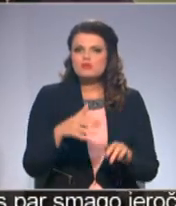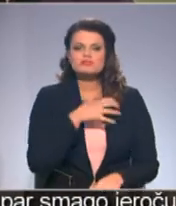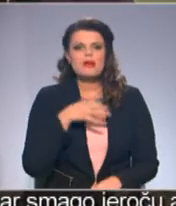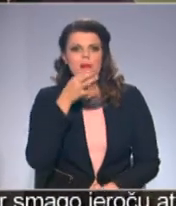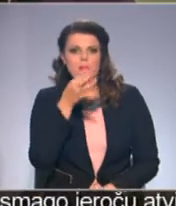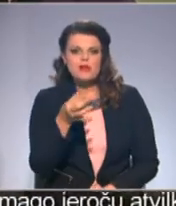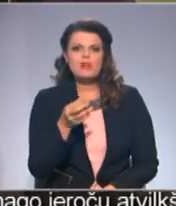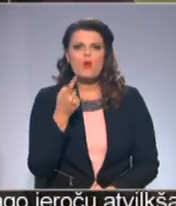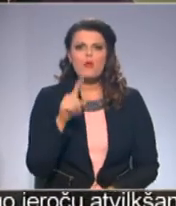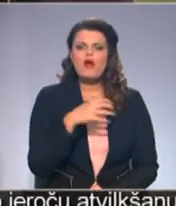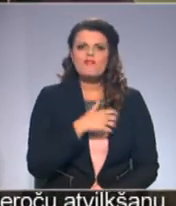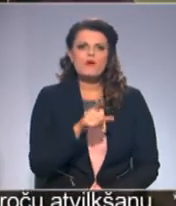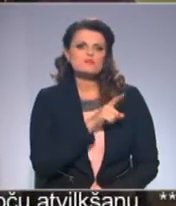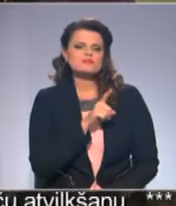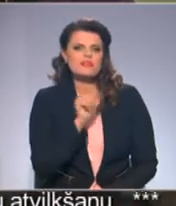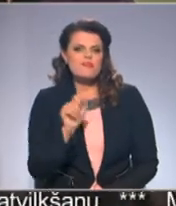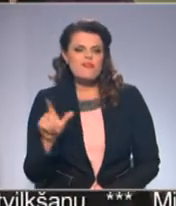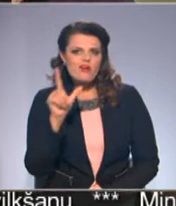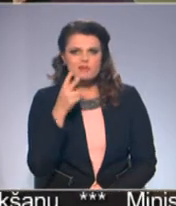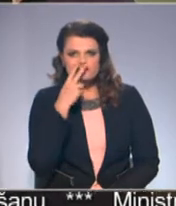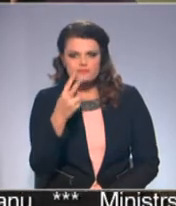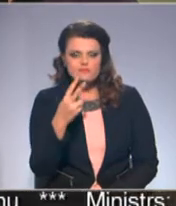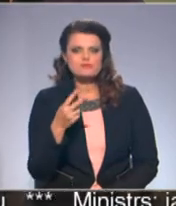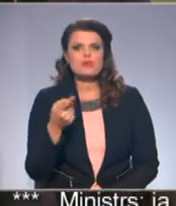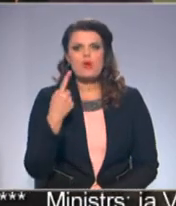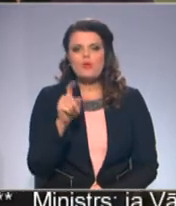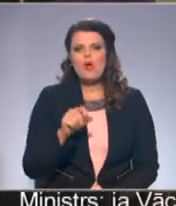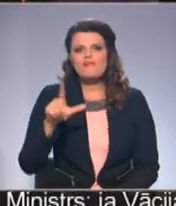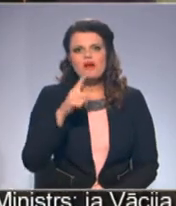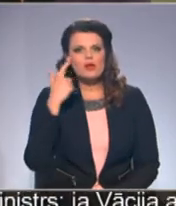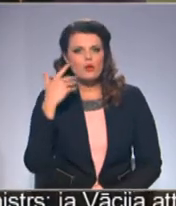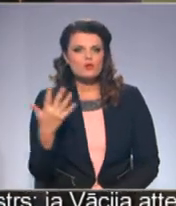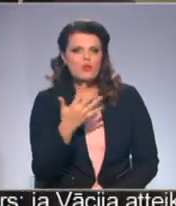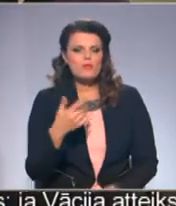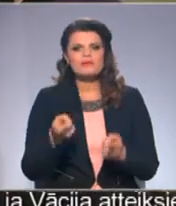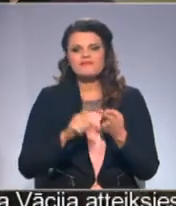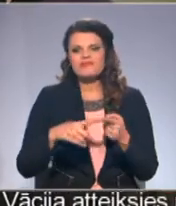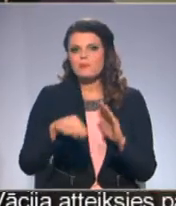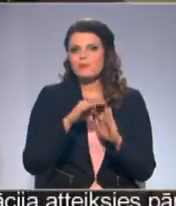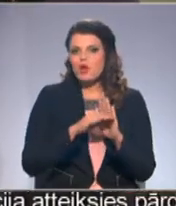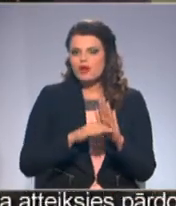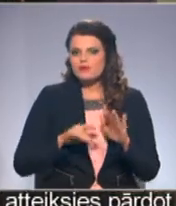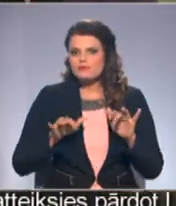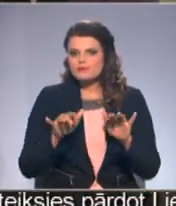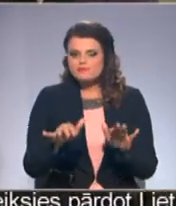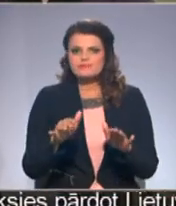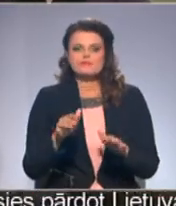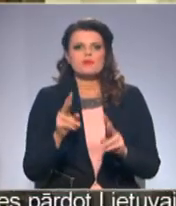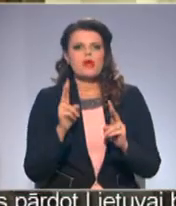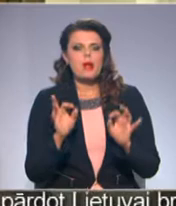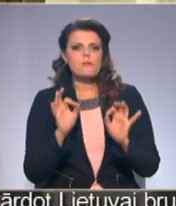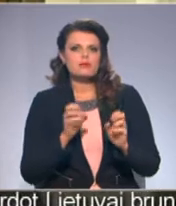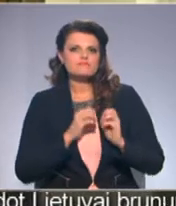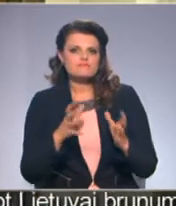vajag pievērst uzmanību vairāk, kā vairāk domāt repertuāru ziņā, tajā ziņā izteiksmes